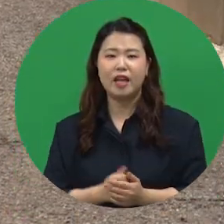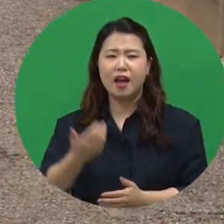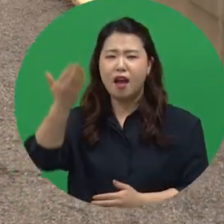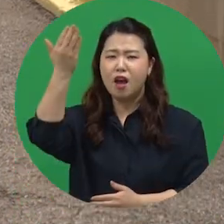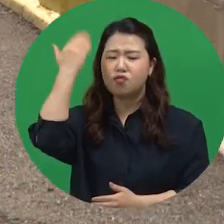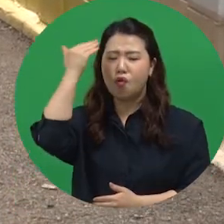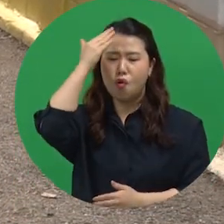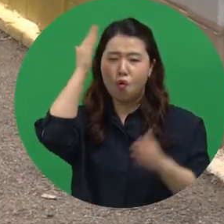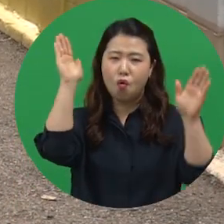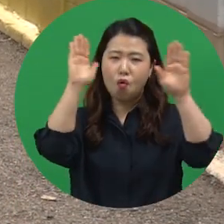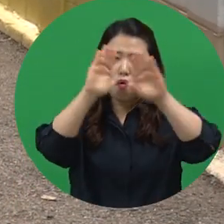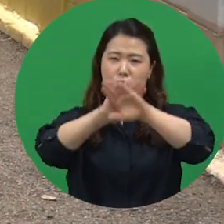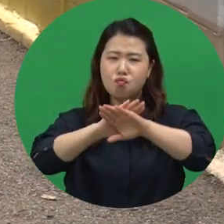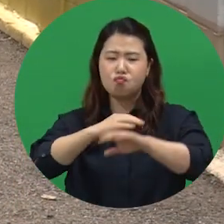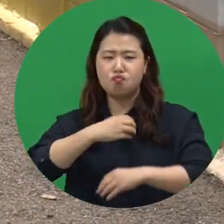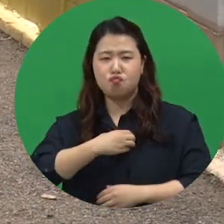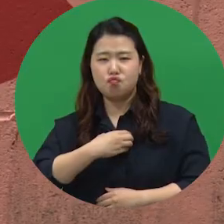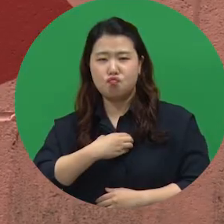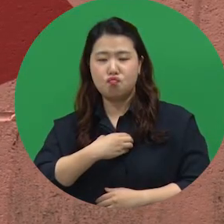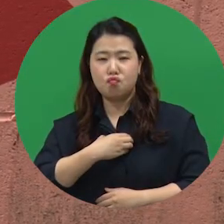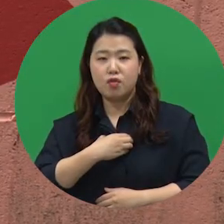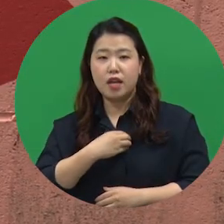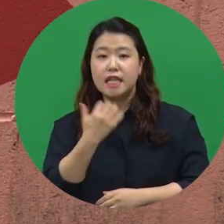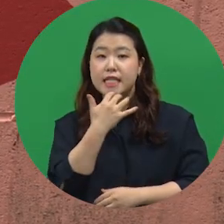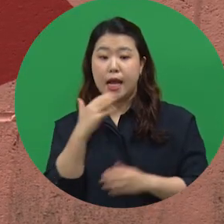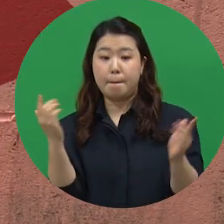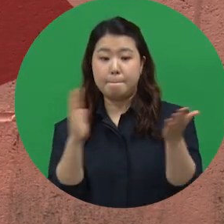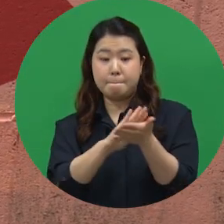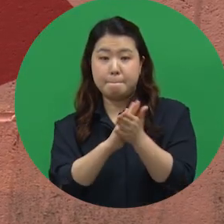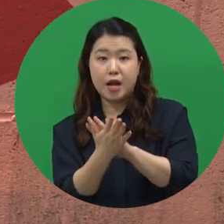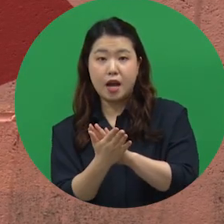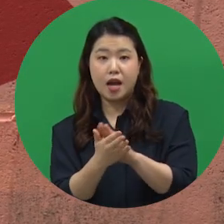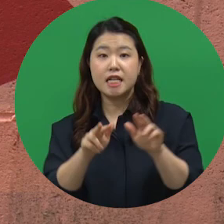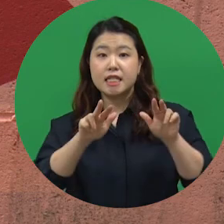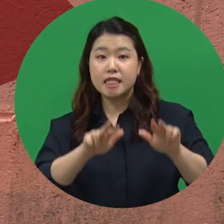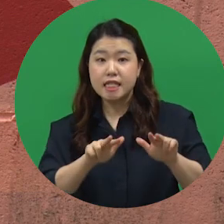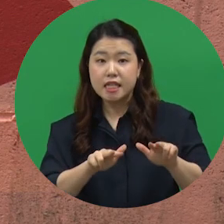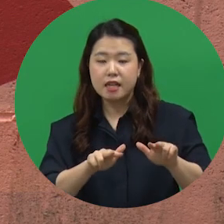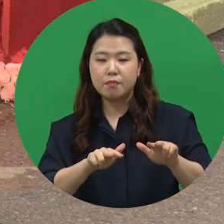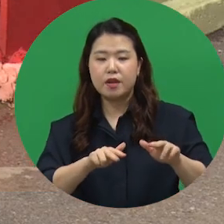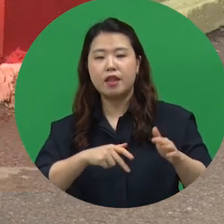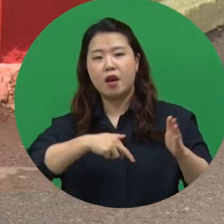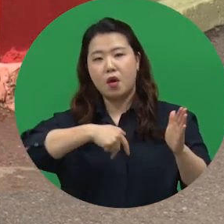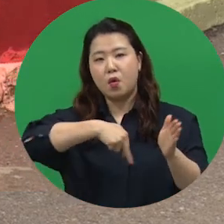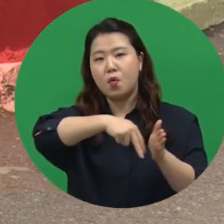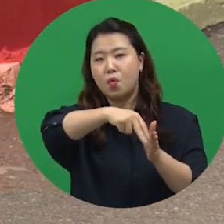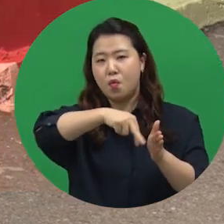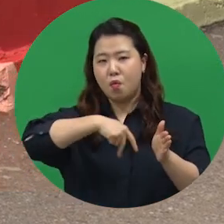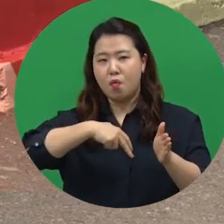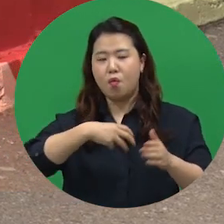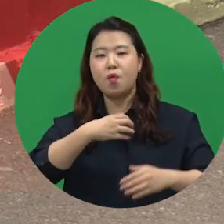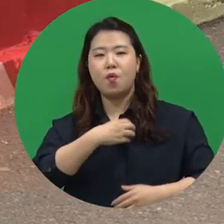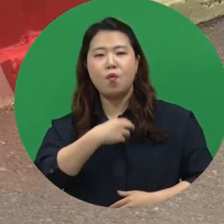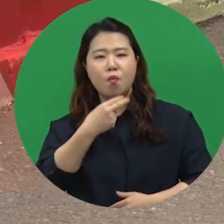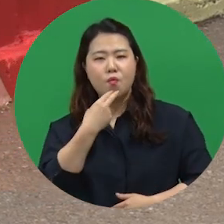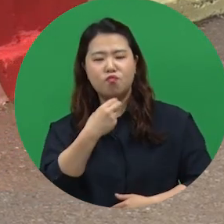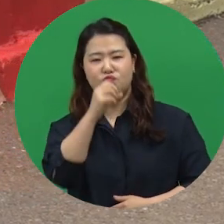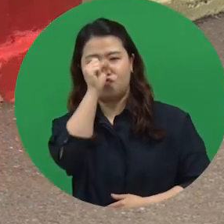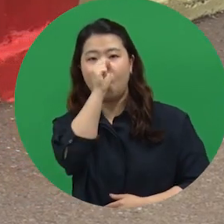어두웠던 골목길에 밝은 색감과 다양한 이미지의 벽화를 그려넣어 누구나 걷고 싶은 안전한 길이